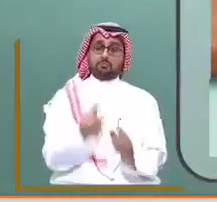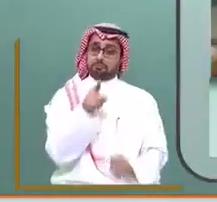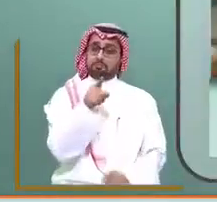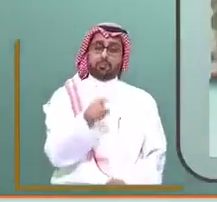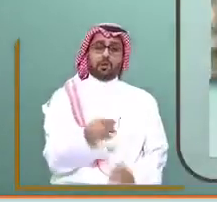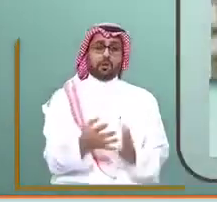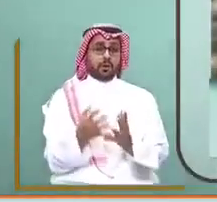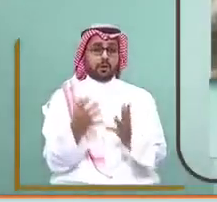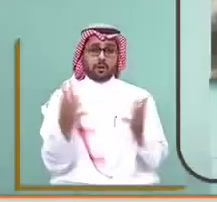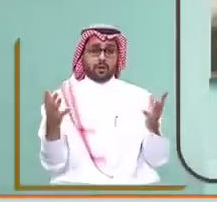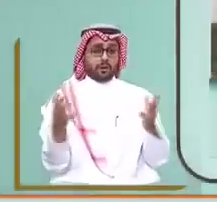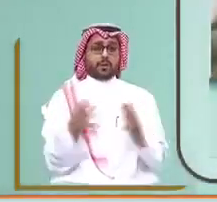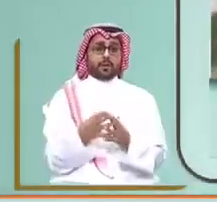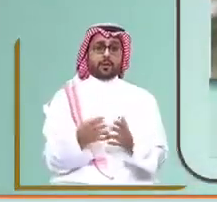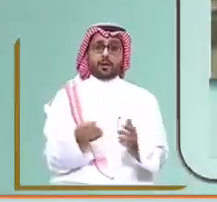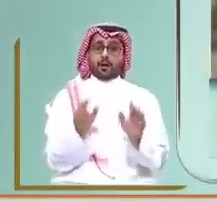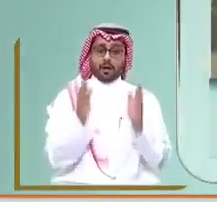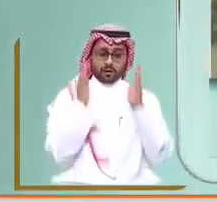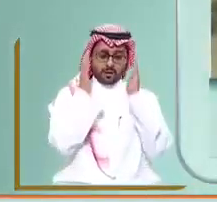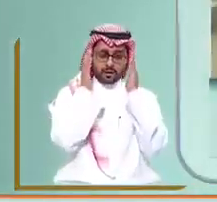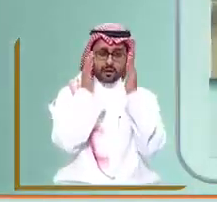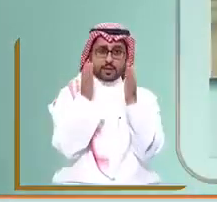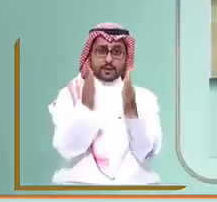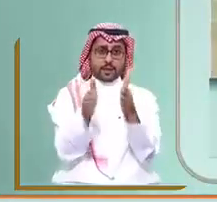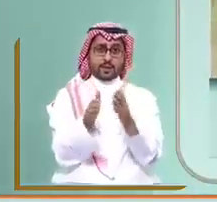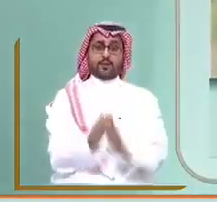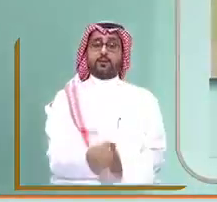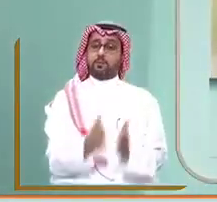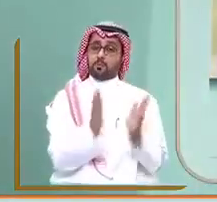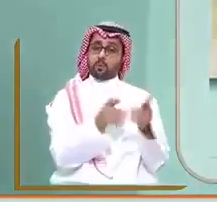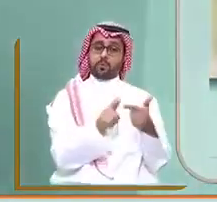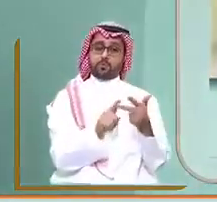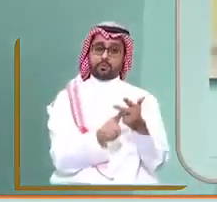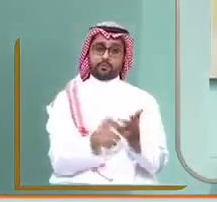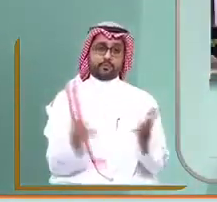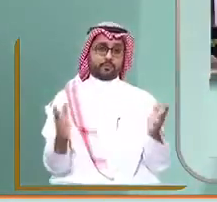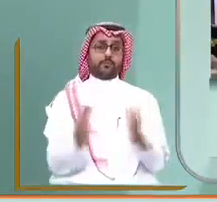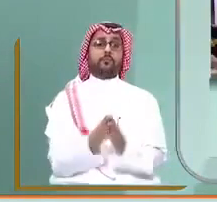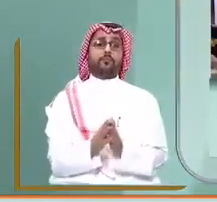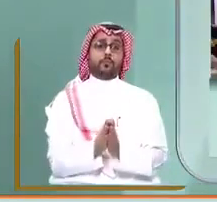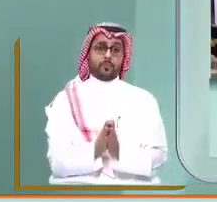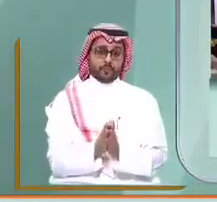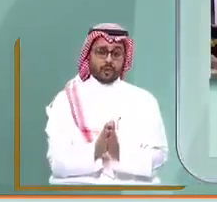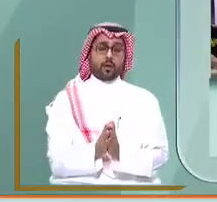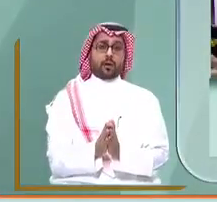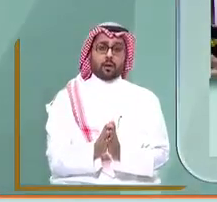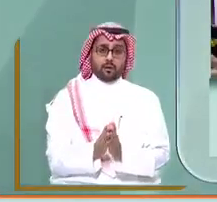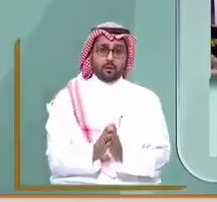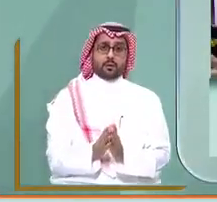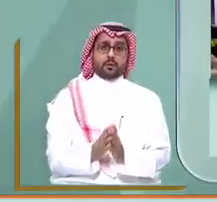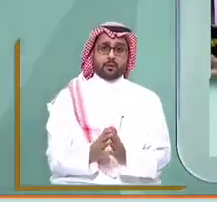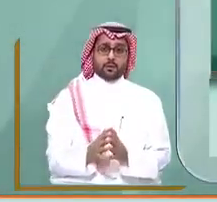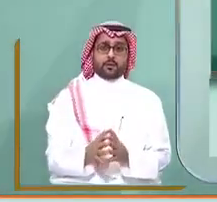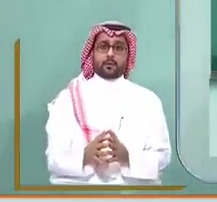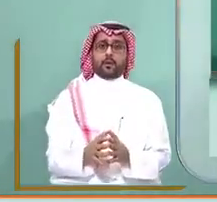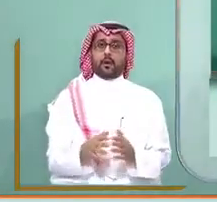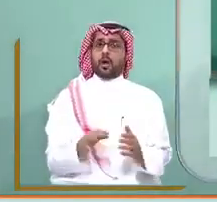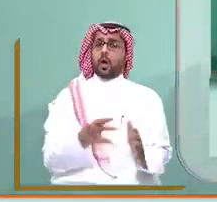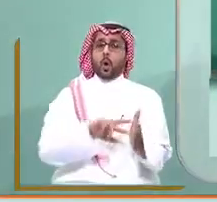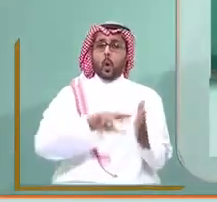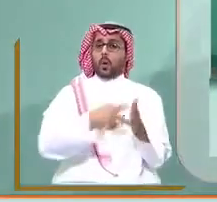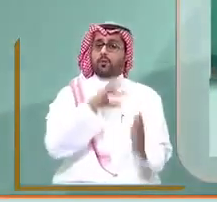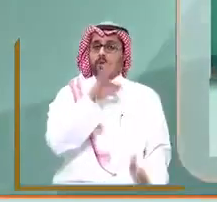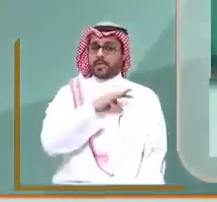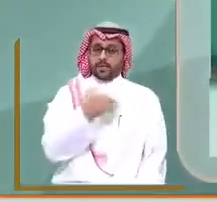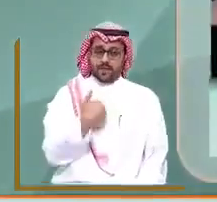المشاريع اللي تركز على مره اخرى على السياسات وعلى الاطر التنظيميه لتلك التقنيات الناشئه وطريقه الاستفاده